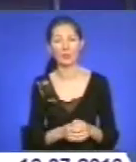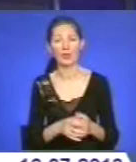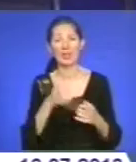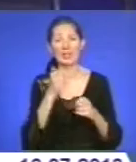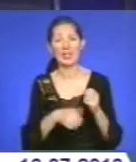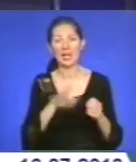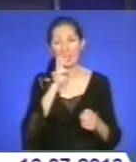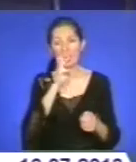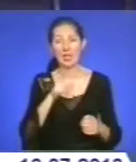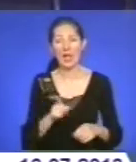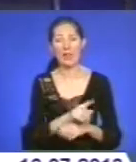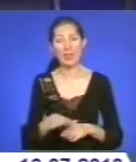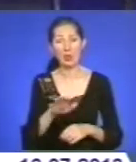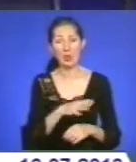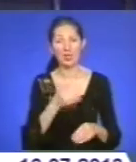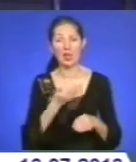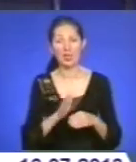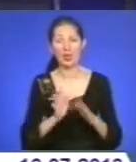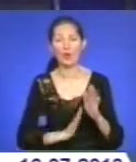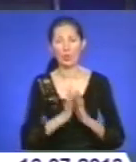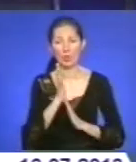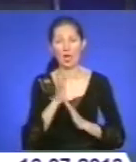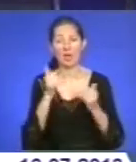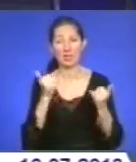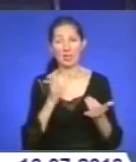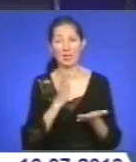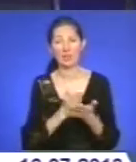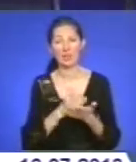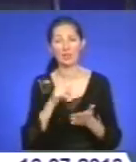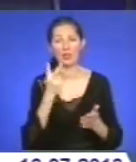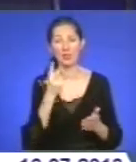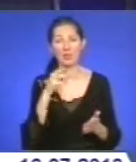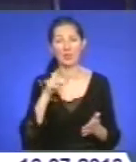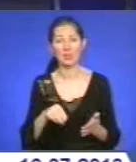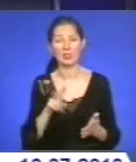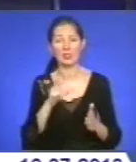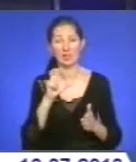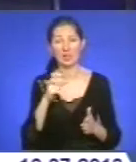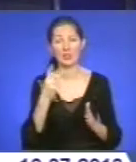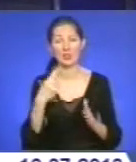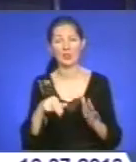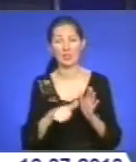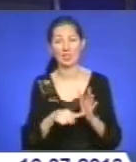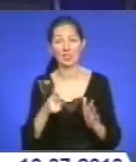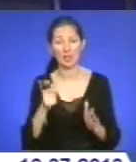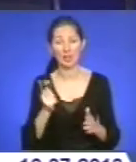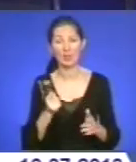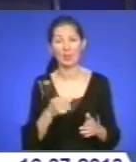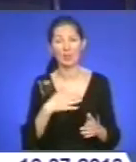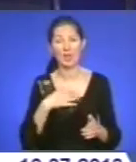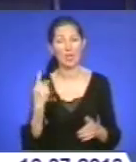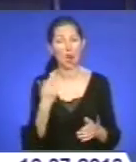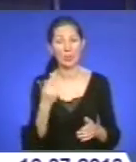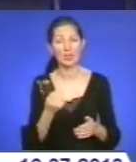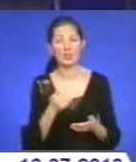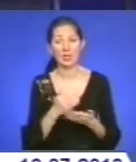Середня зарплата на Тернопільщині частково зросла і наразі становить 2326 гривень. Проте наша область і